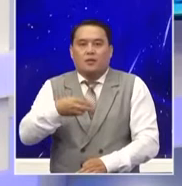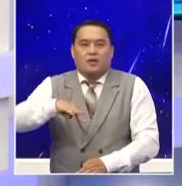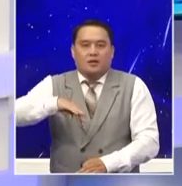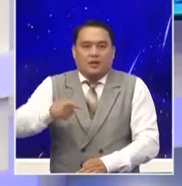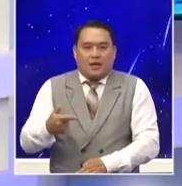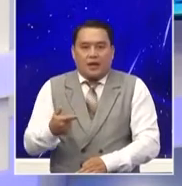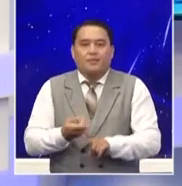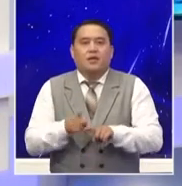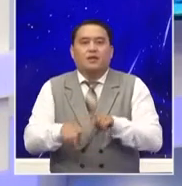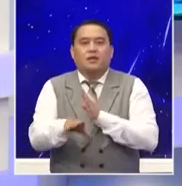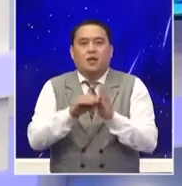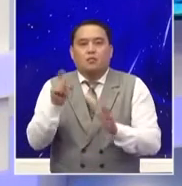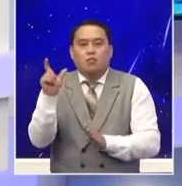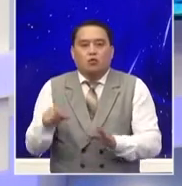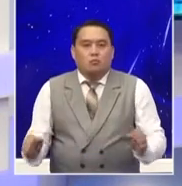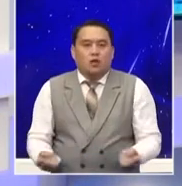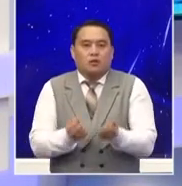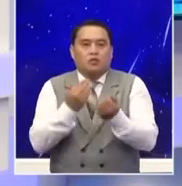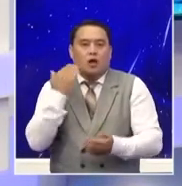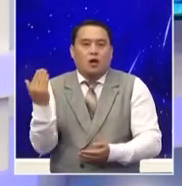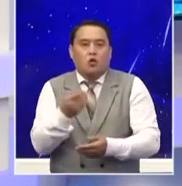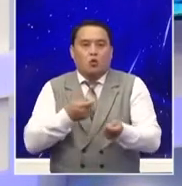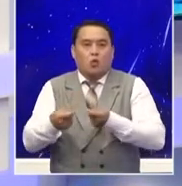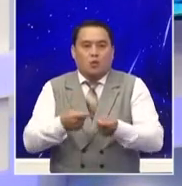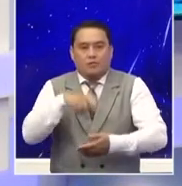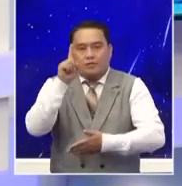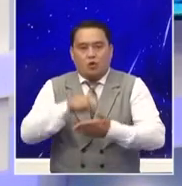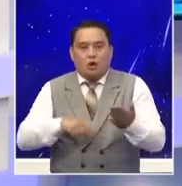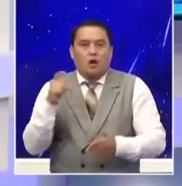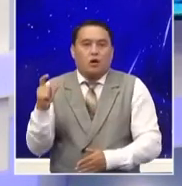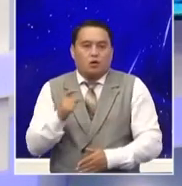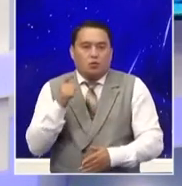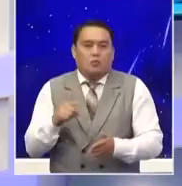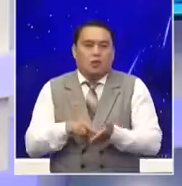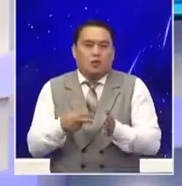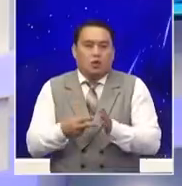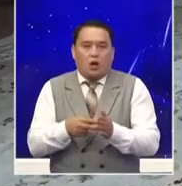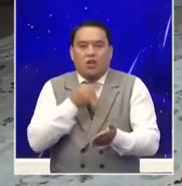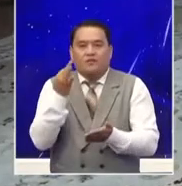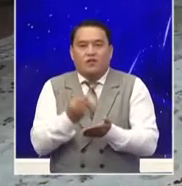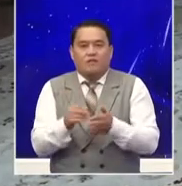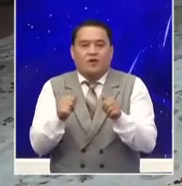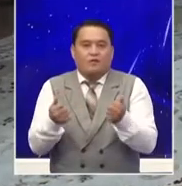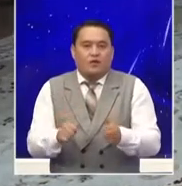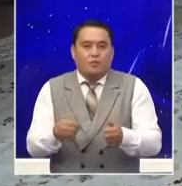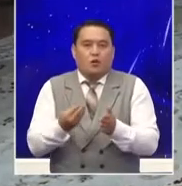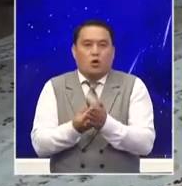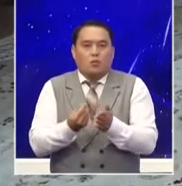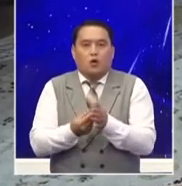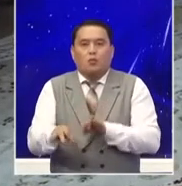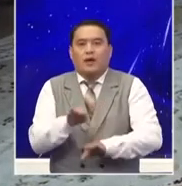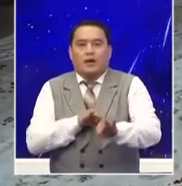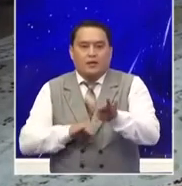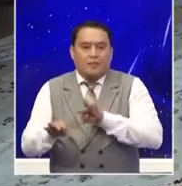500 миллионов тенге. Депутаты поддержали доклад руководителя управления экономики и бюджетного планирования, отвечающего за формирование проекта